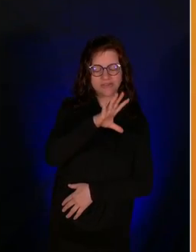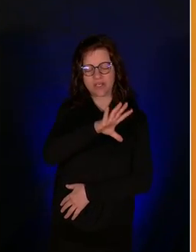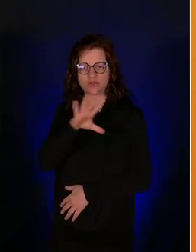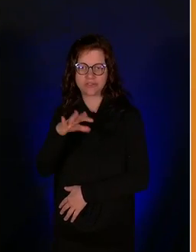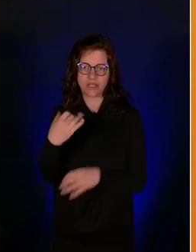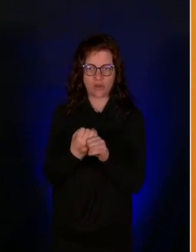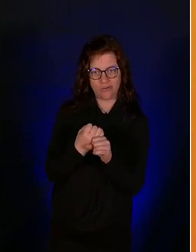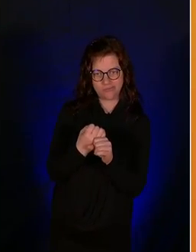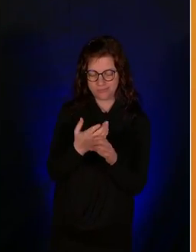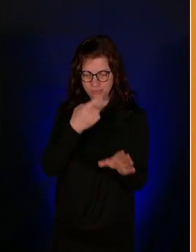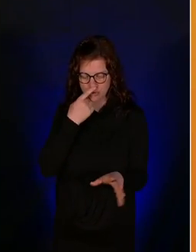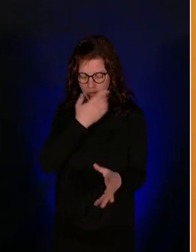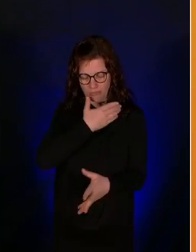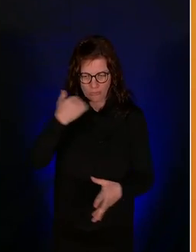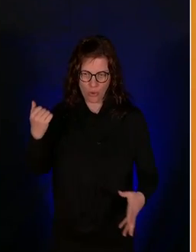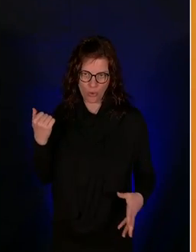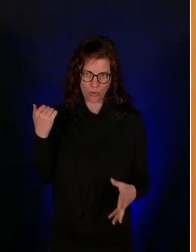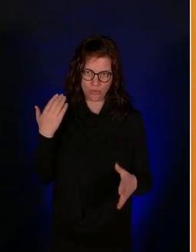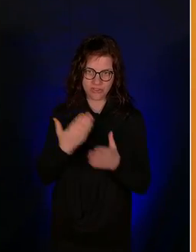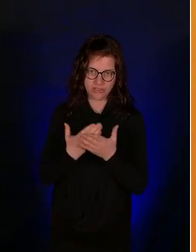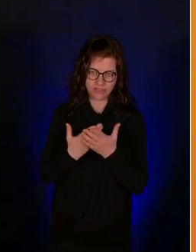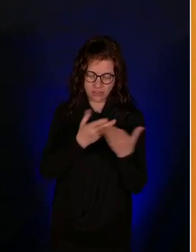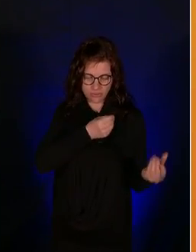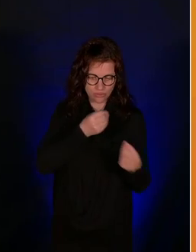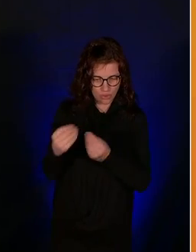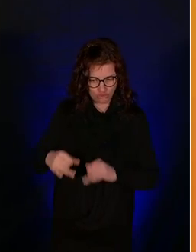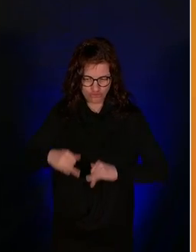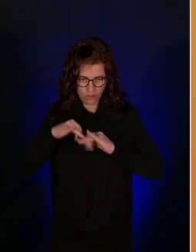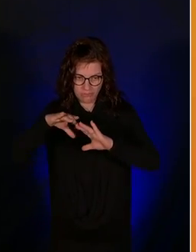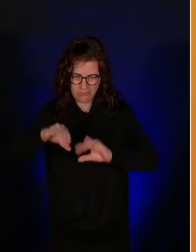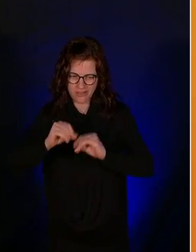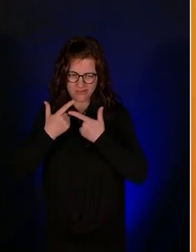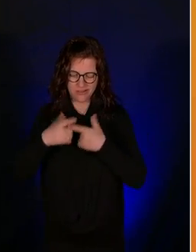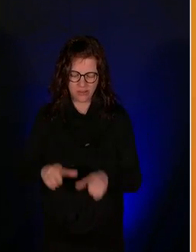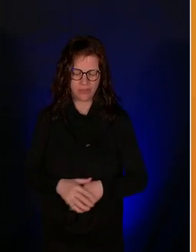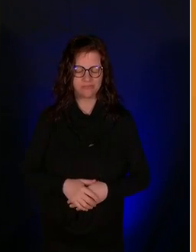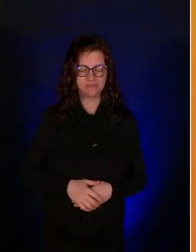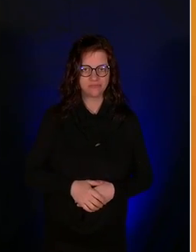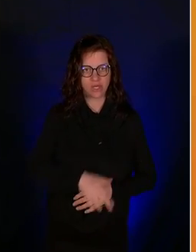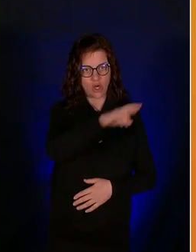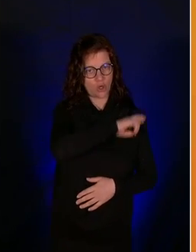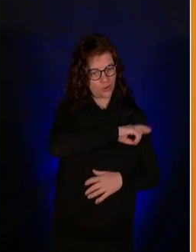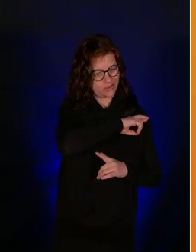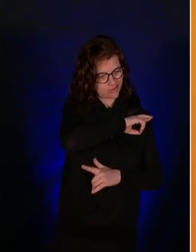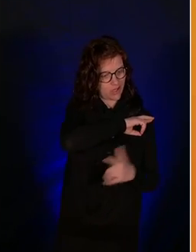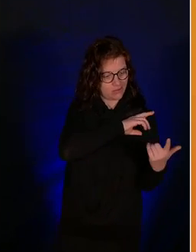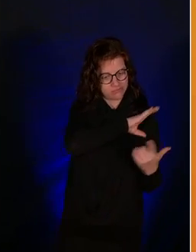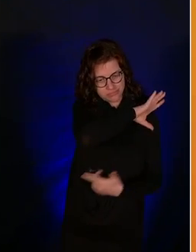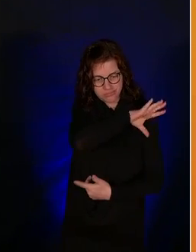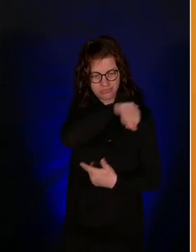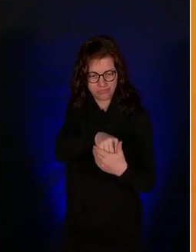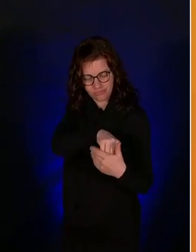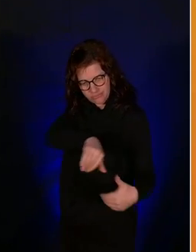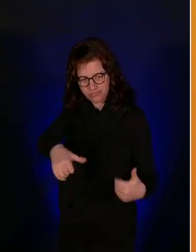s'en portait beaucoup mieux et ça faisait de la place aux jeunes. Les retraités sont d'ailleurs aux côtés des actifs dans les